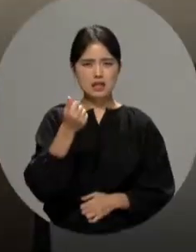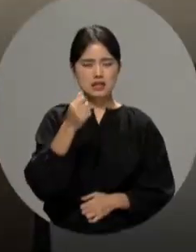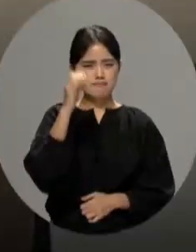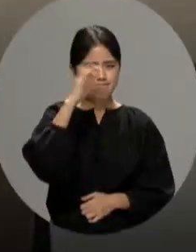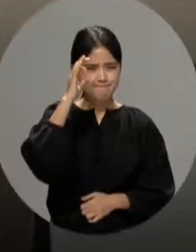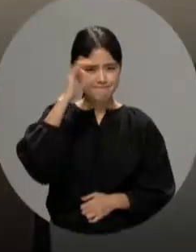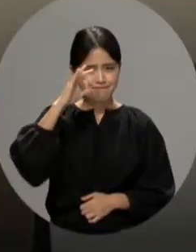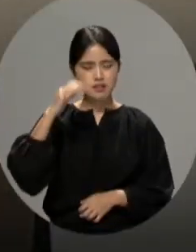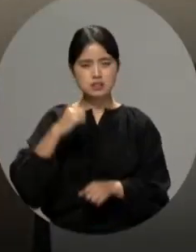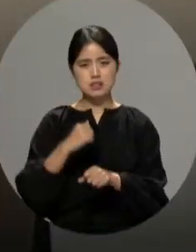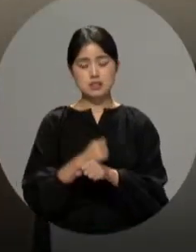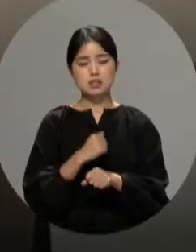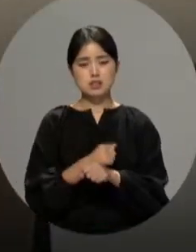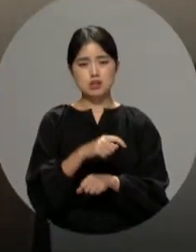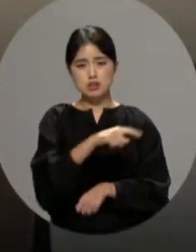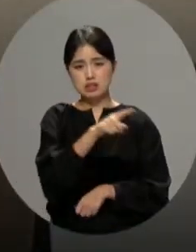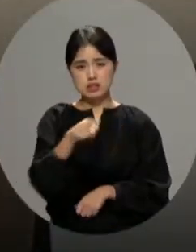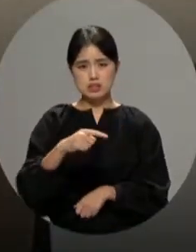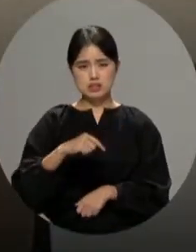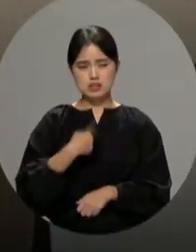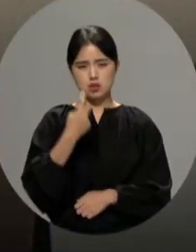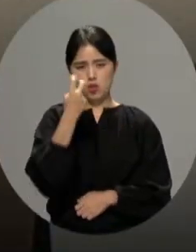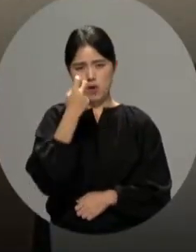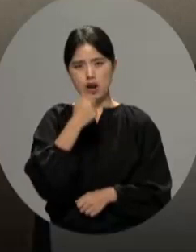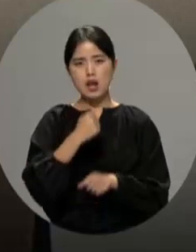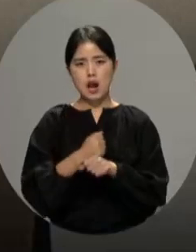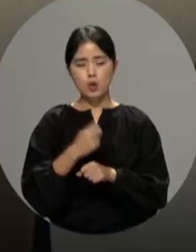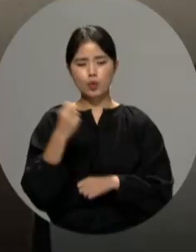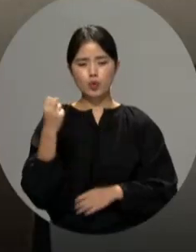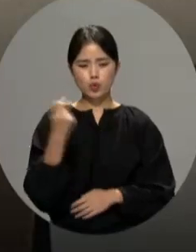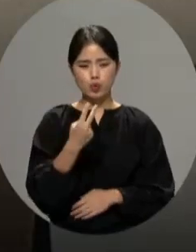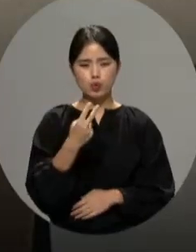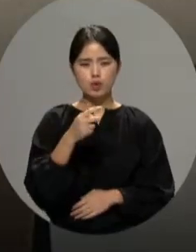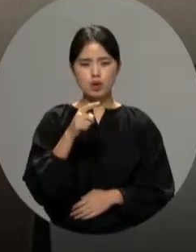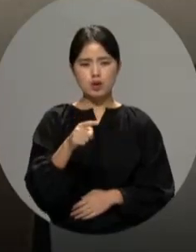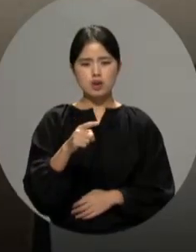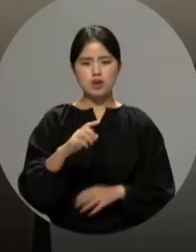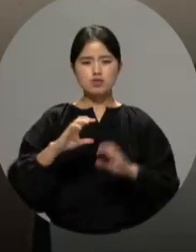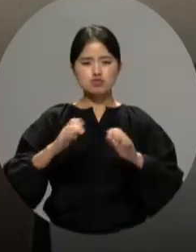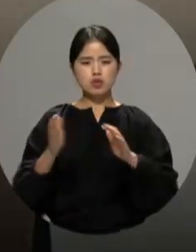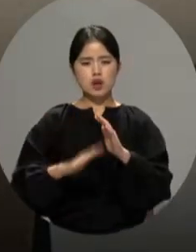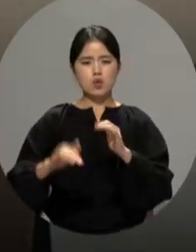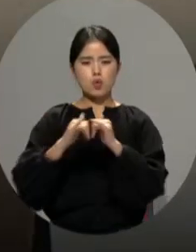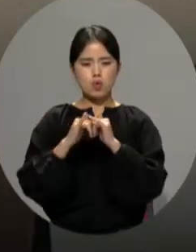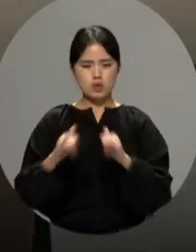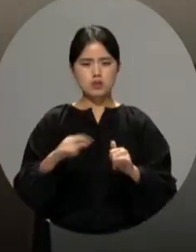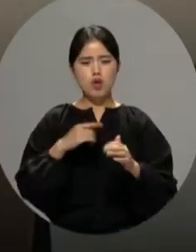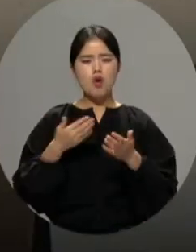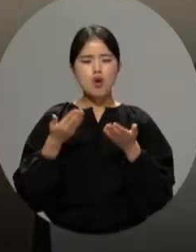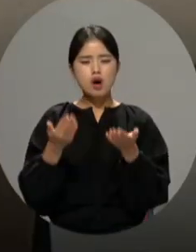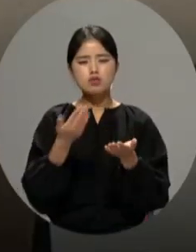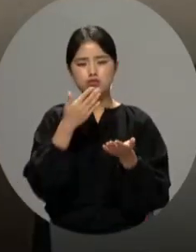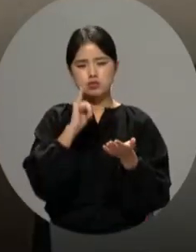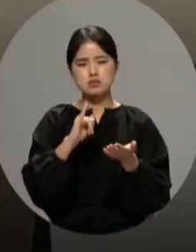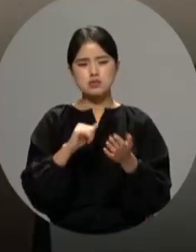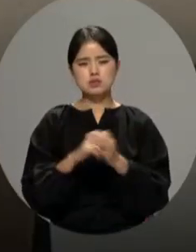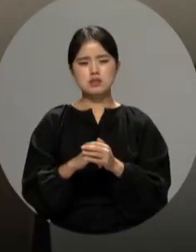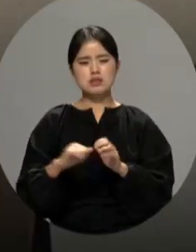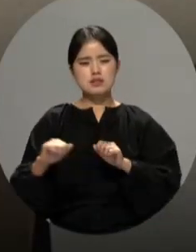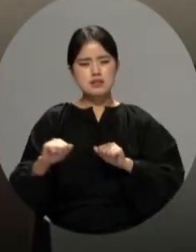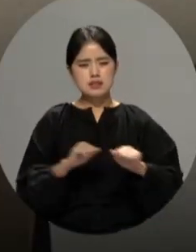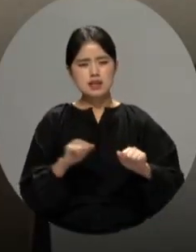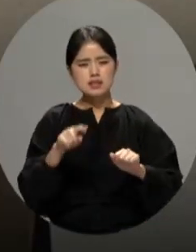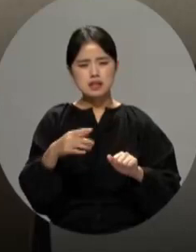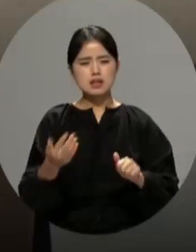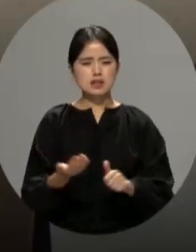해서 그 사람들이 자기관리도 할 수 있고 그러면서 국가의 공인으로서 헌신봉사할 수 있는 태도와 자세를 좀